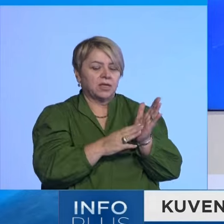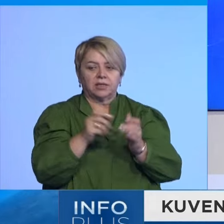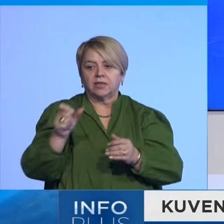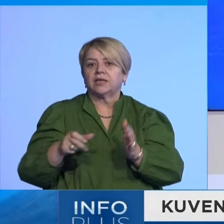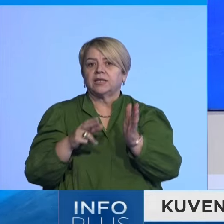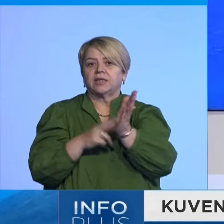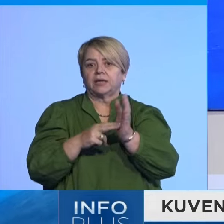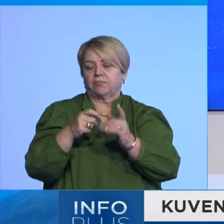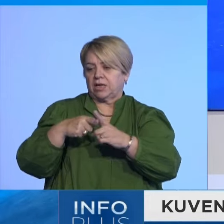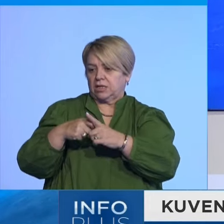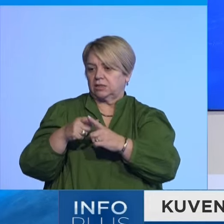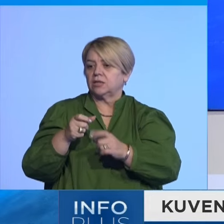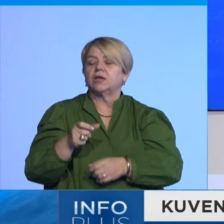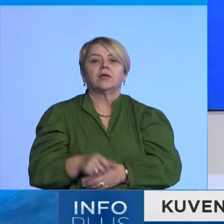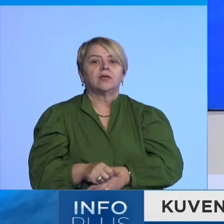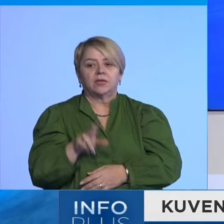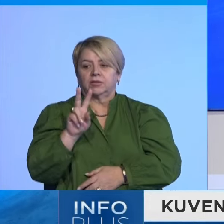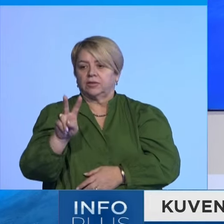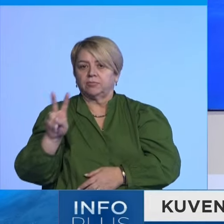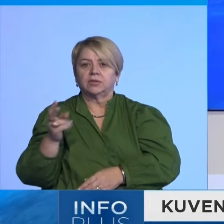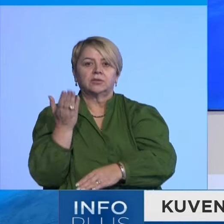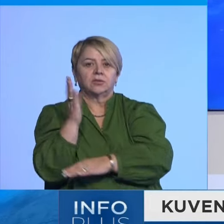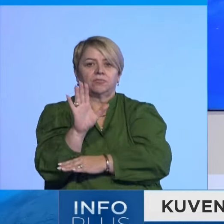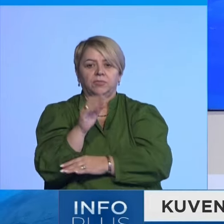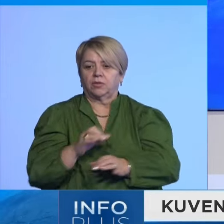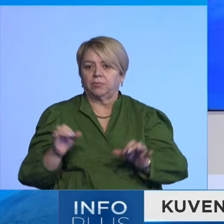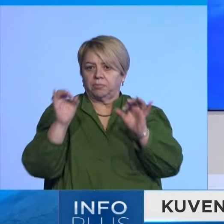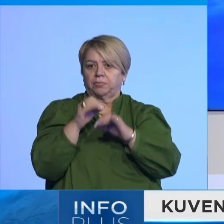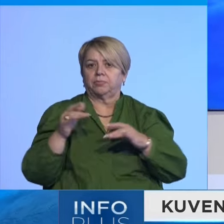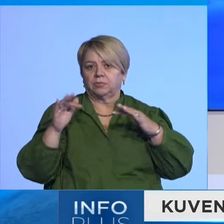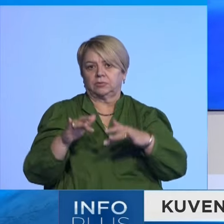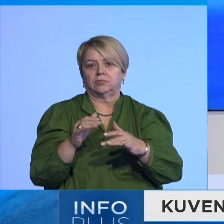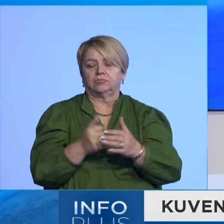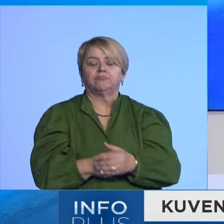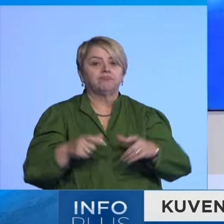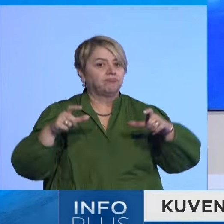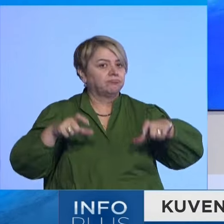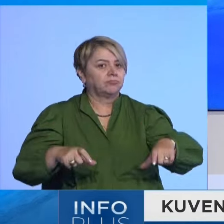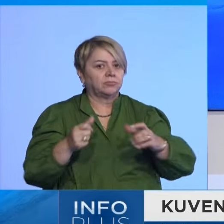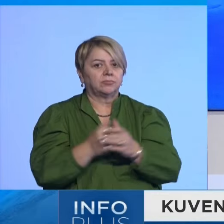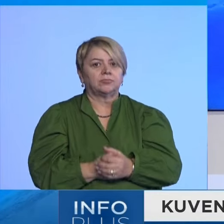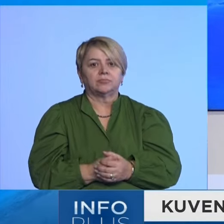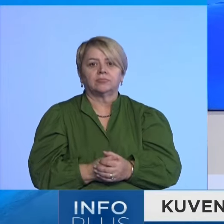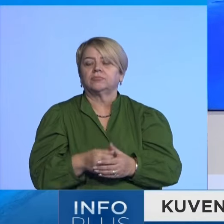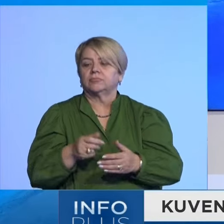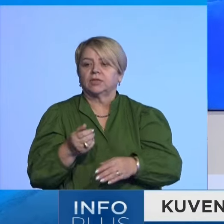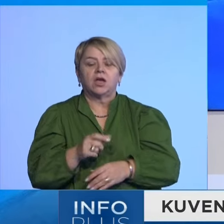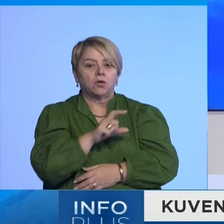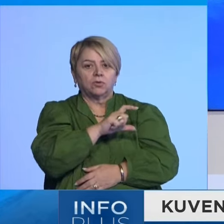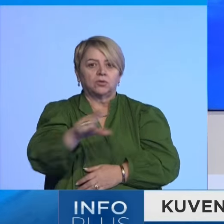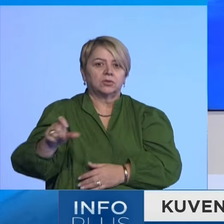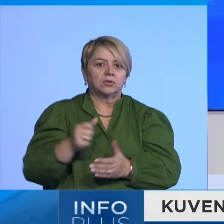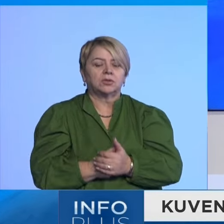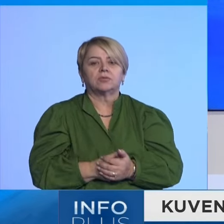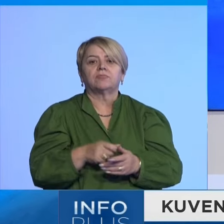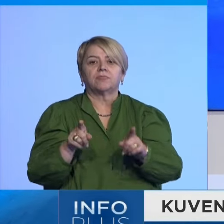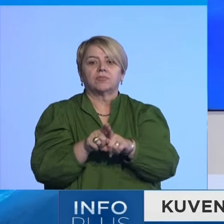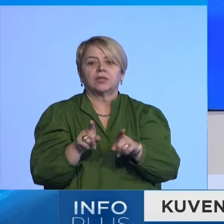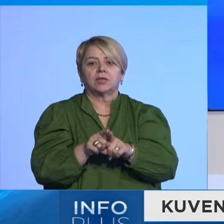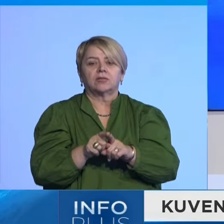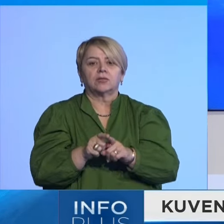Krasniqit. Deputetët e vetëvendosjes sërish nuk ishin të pranishëm në sallë, ndërkaq opozita ka akuzuar pushtetin për procesin